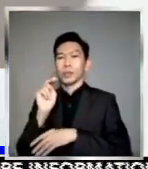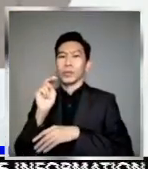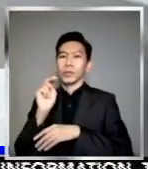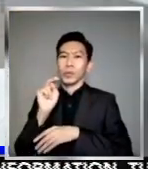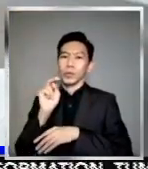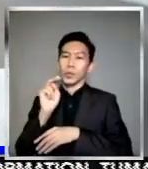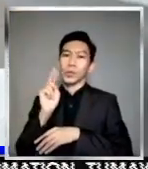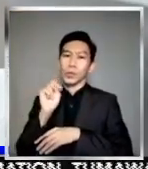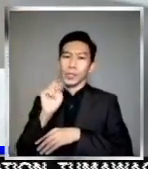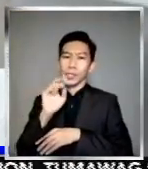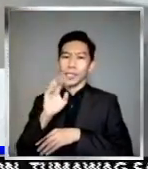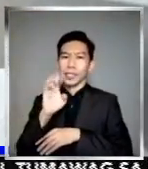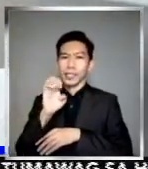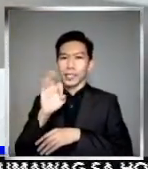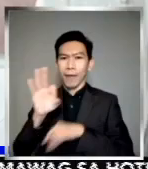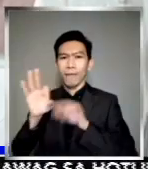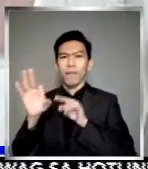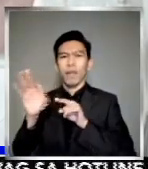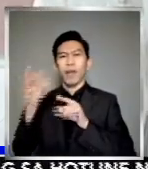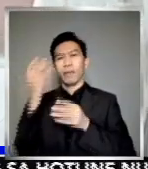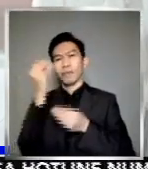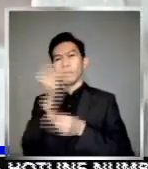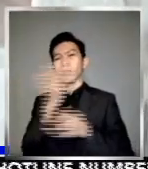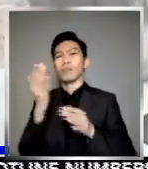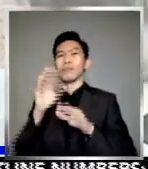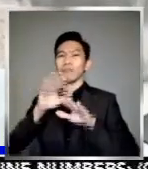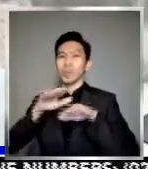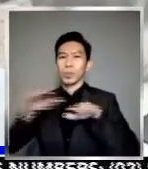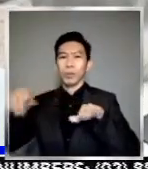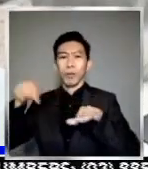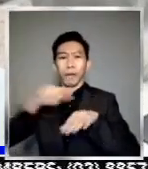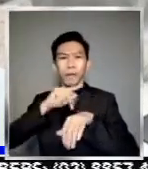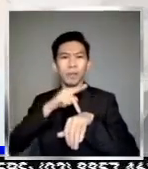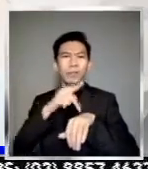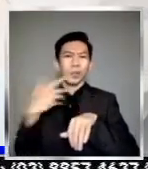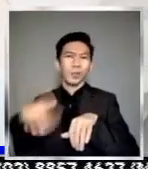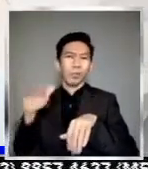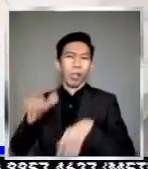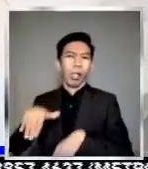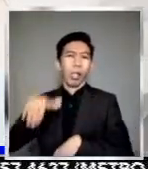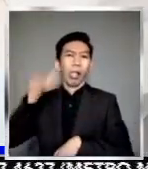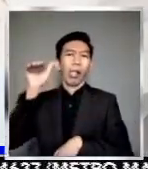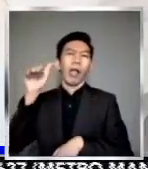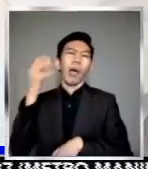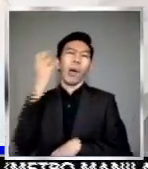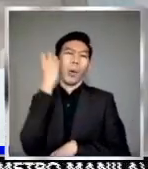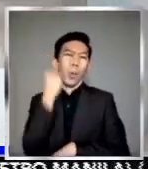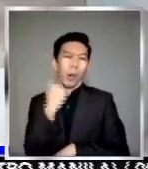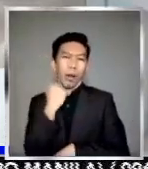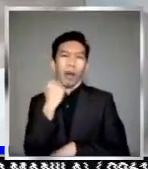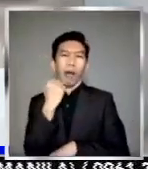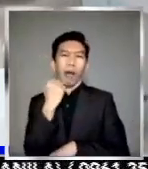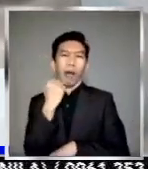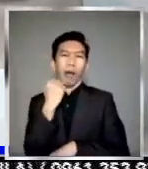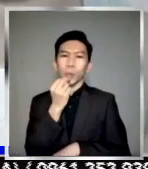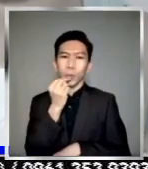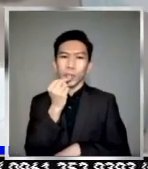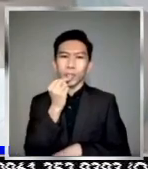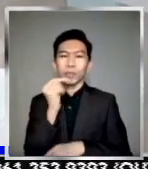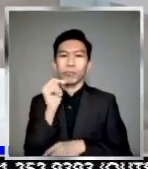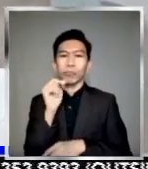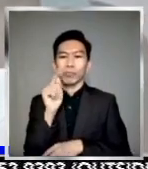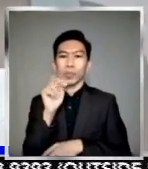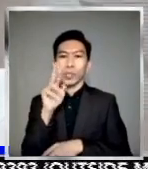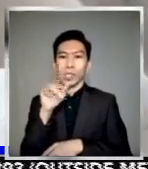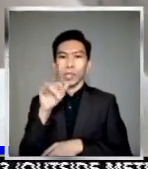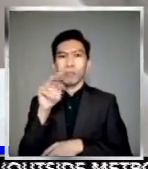hindi lumalaki ng malusog. Ayon pa nga sa State of the World's Children, isa sa bawat tatlong batang Pilipino under 5